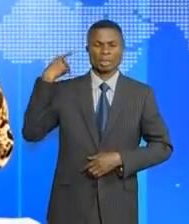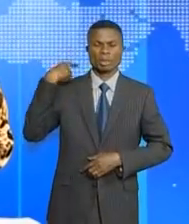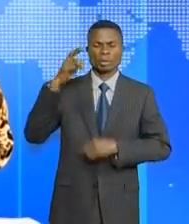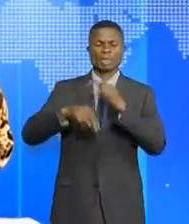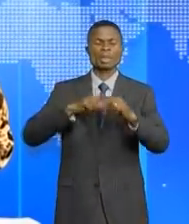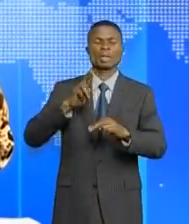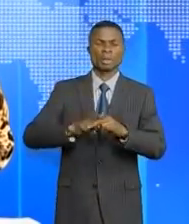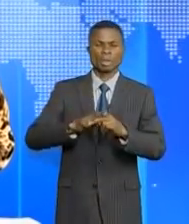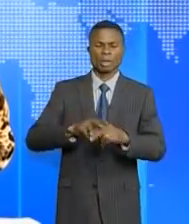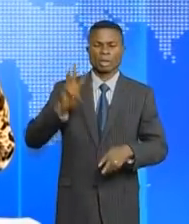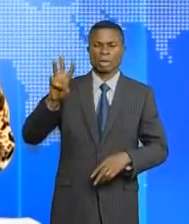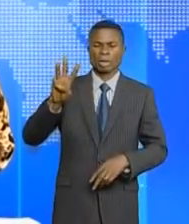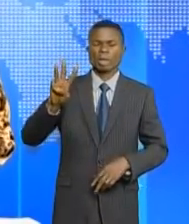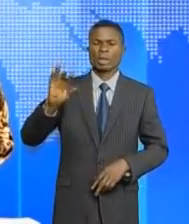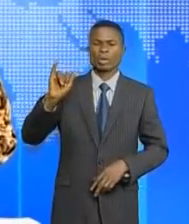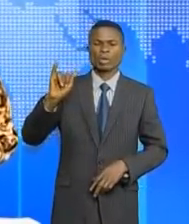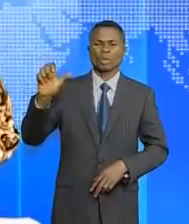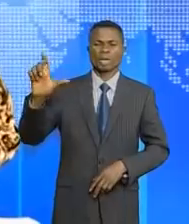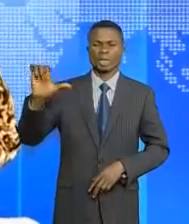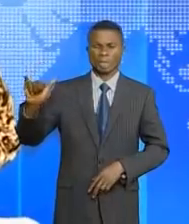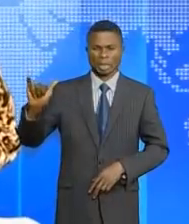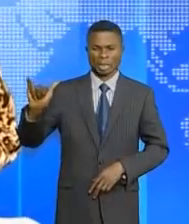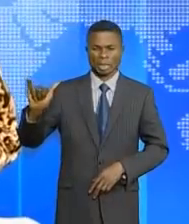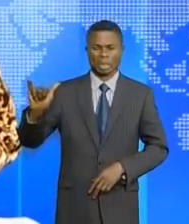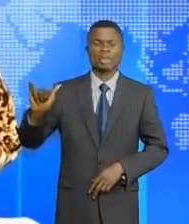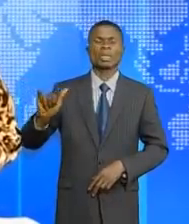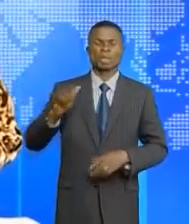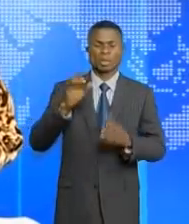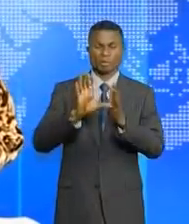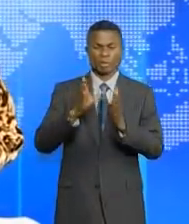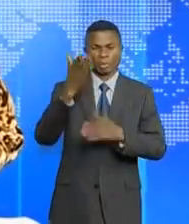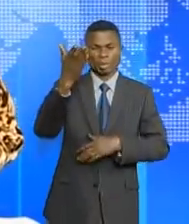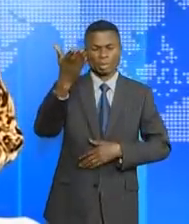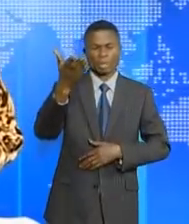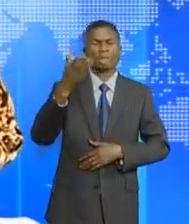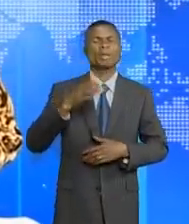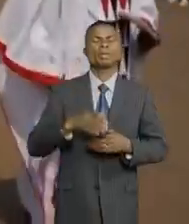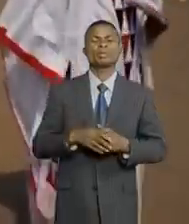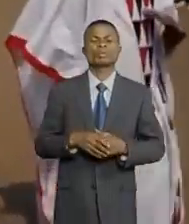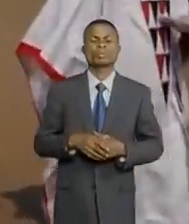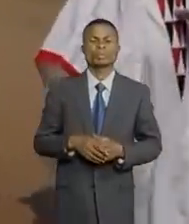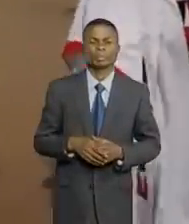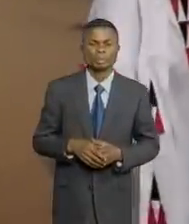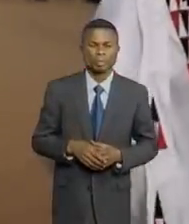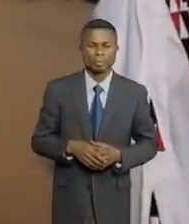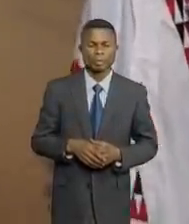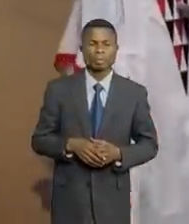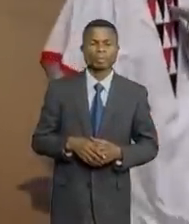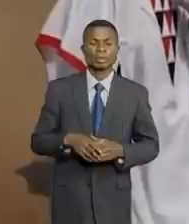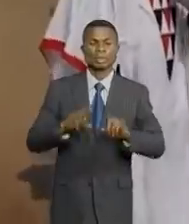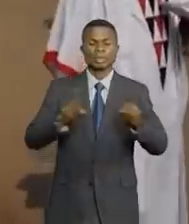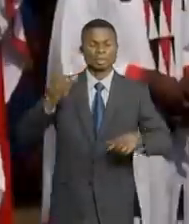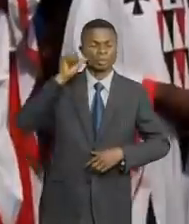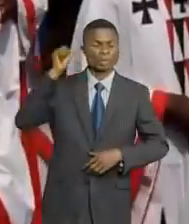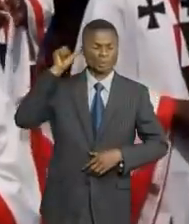député national Willy Makiashi. D'autres détails dans ce commentaire de Yvette Makuntima. Pas plus tard qu'hier, c'était